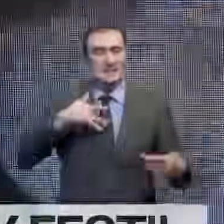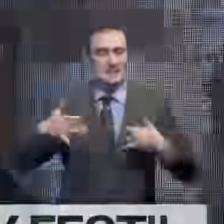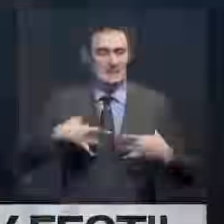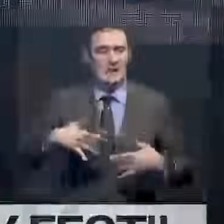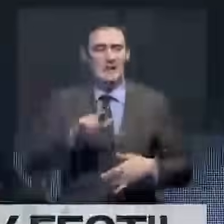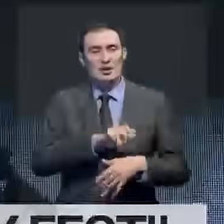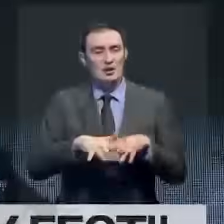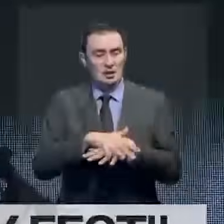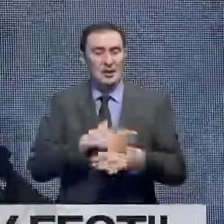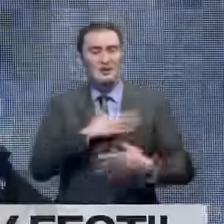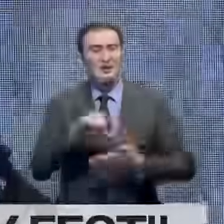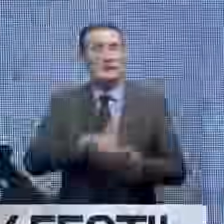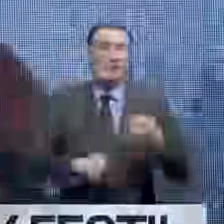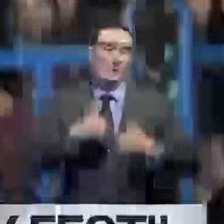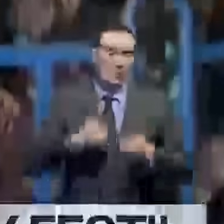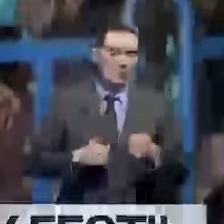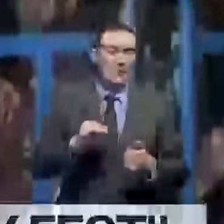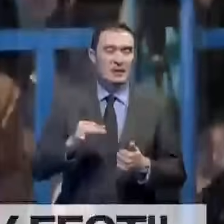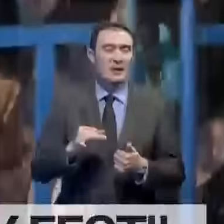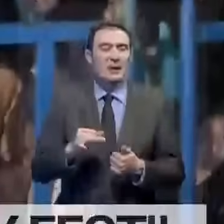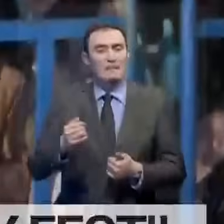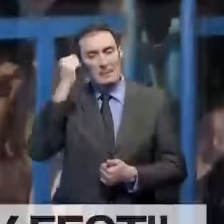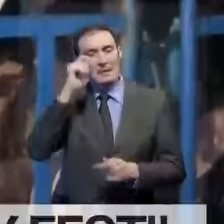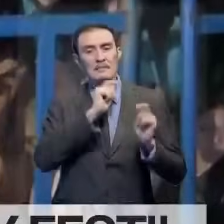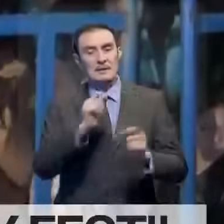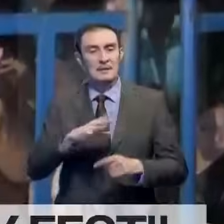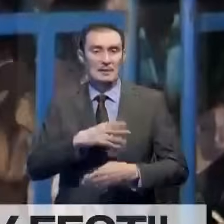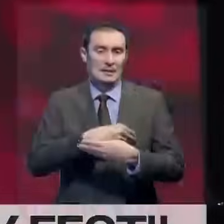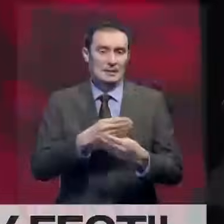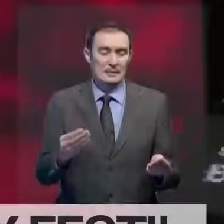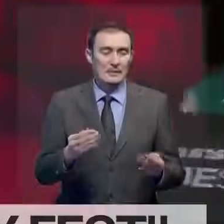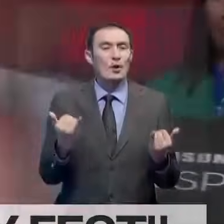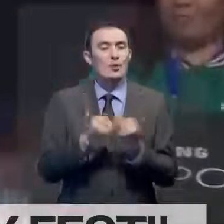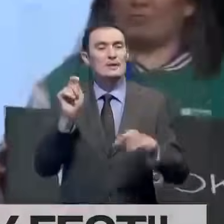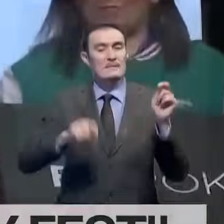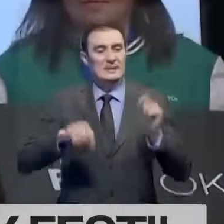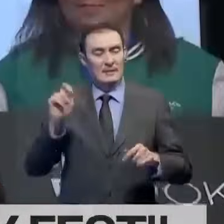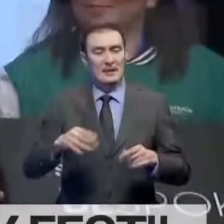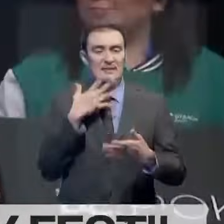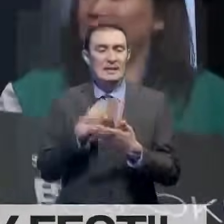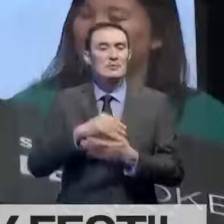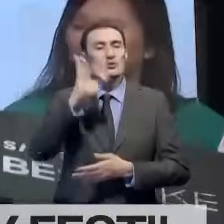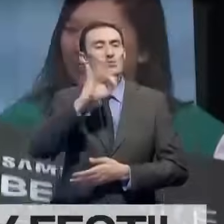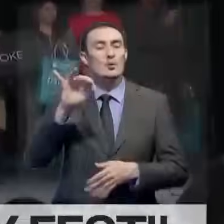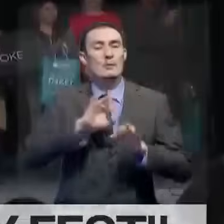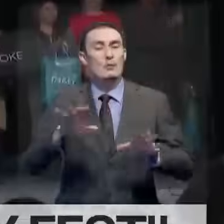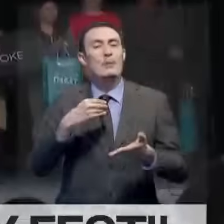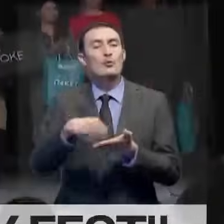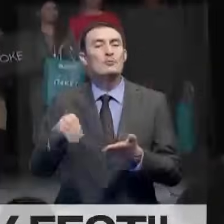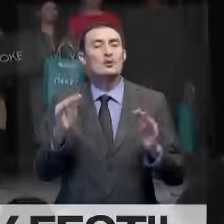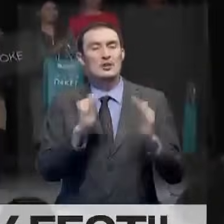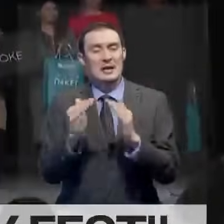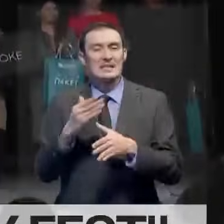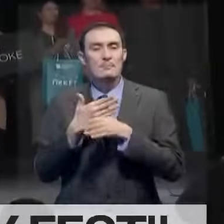Жители активно участвовали в разных конкурсах и получили памятные подарки. Некоторые гости фестиваля делились своими историями покупки жилья с